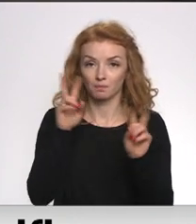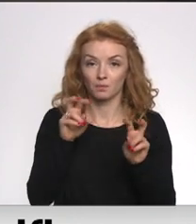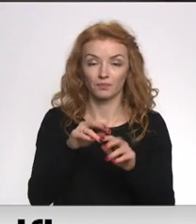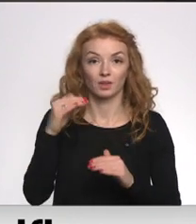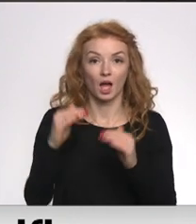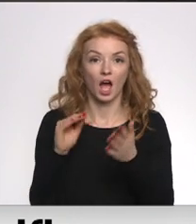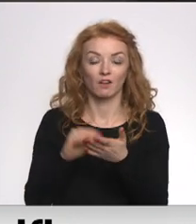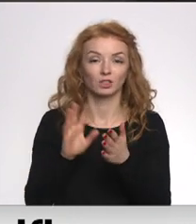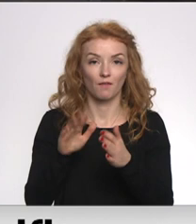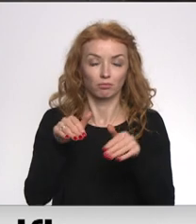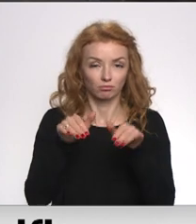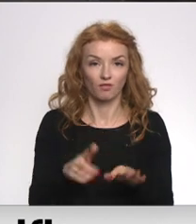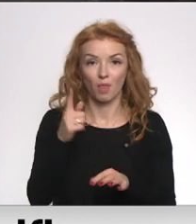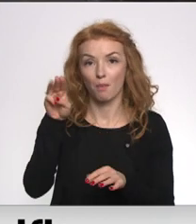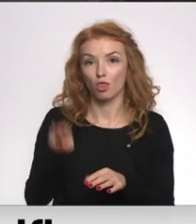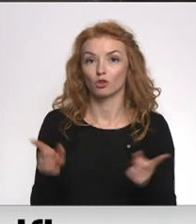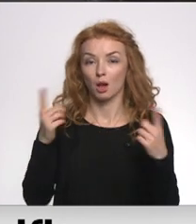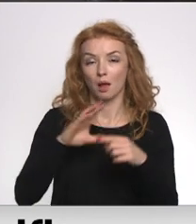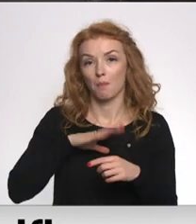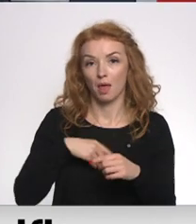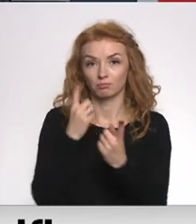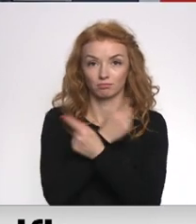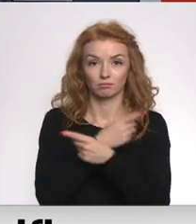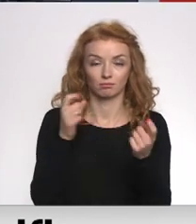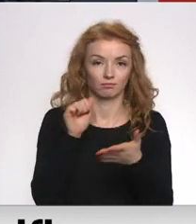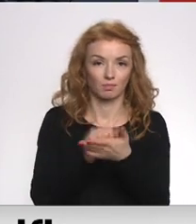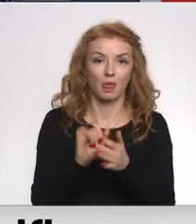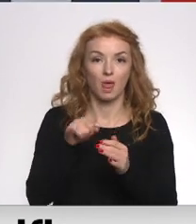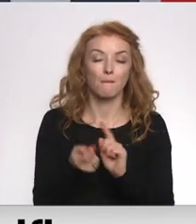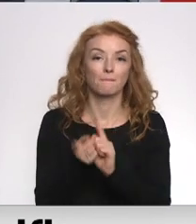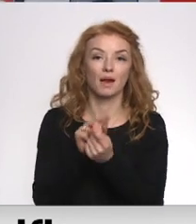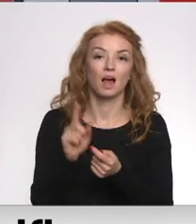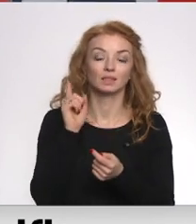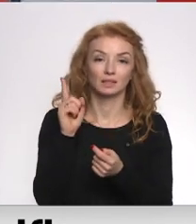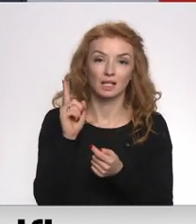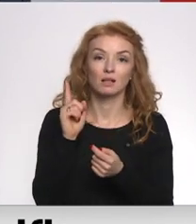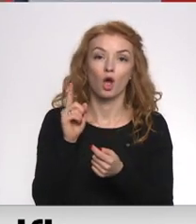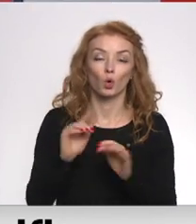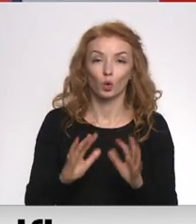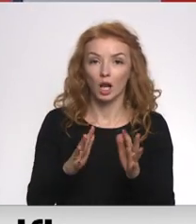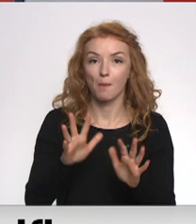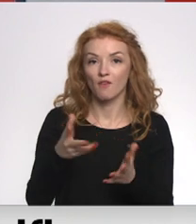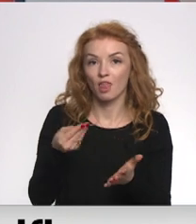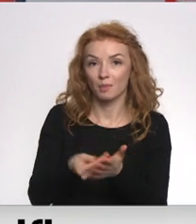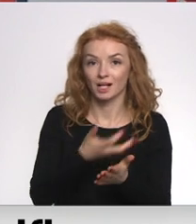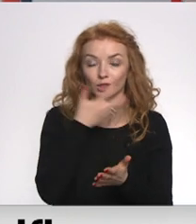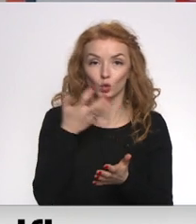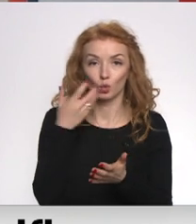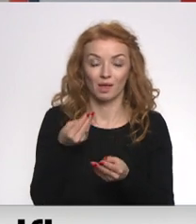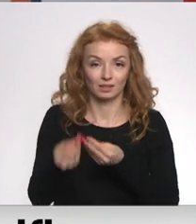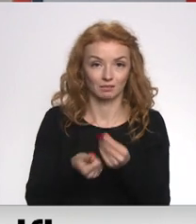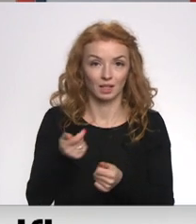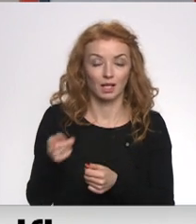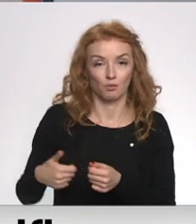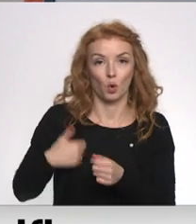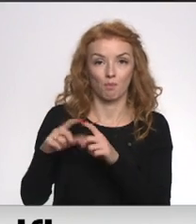stāties spēkā viena mēneša laikā pēc paziņojuma publicēšanas, ja mainās tikai kurināmā vai iepirktā siltuma izmaksas. Tas ir tiem komersantiem,